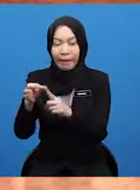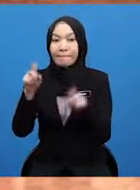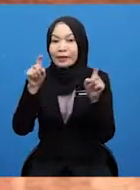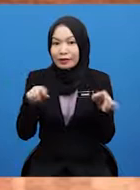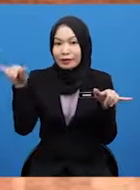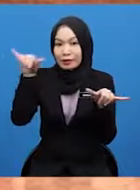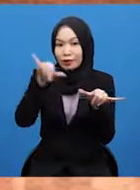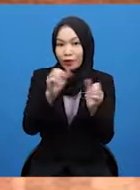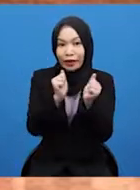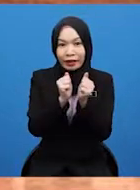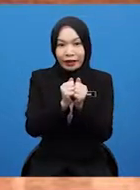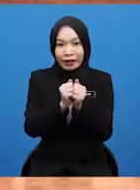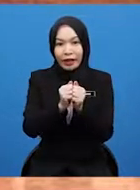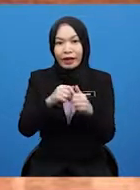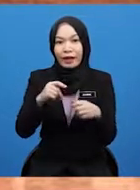hendak dihasilkan.